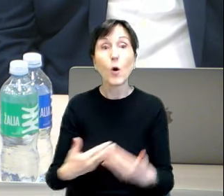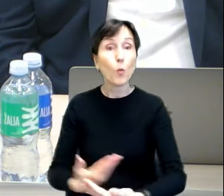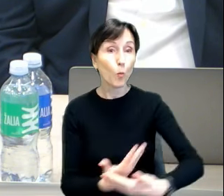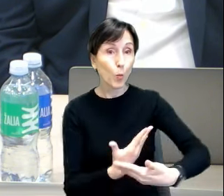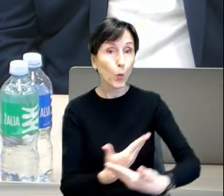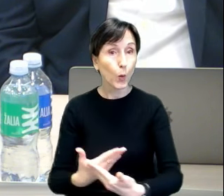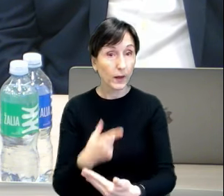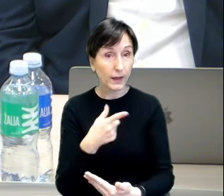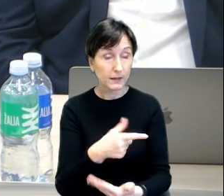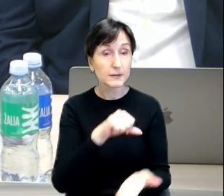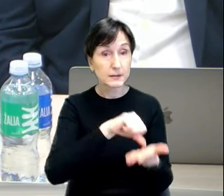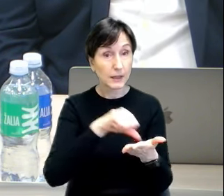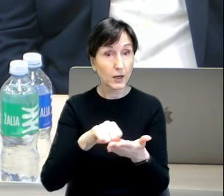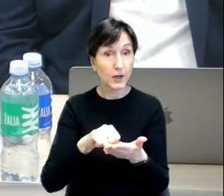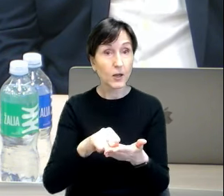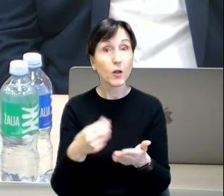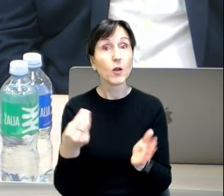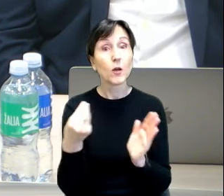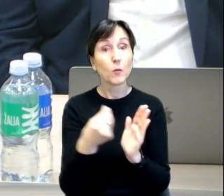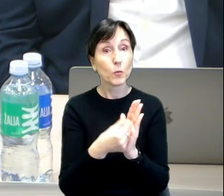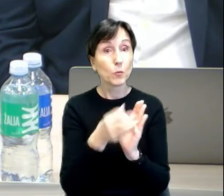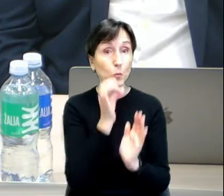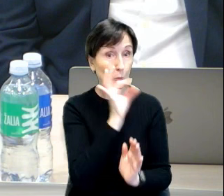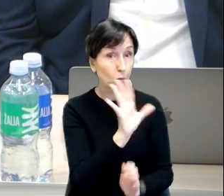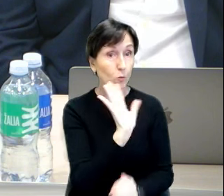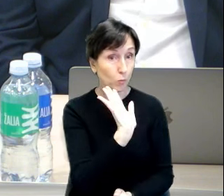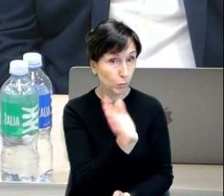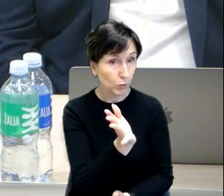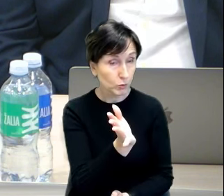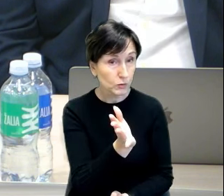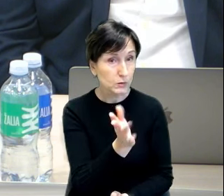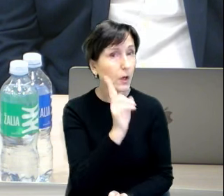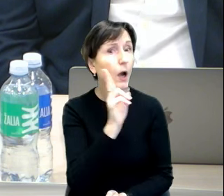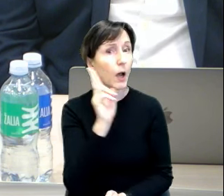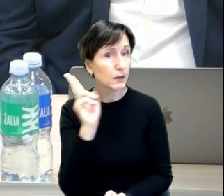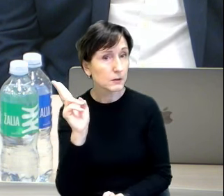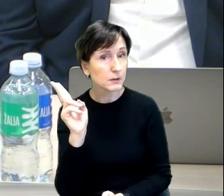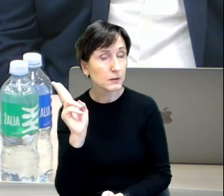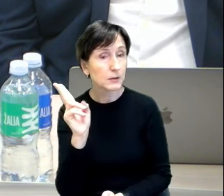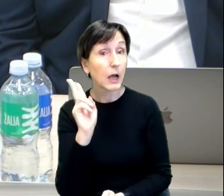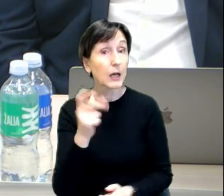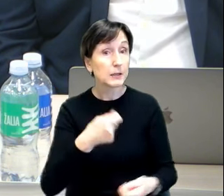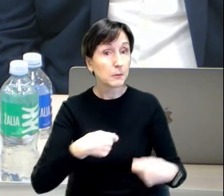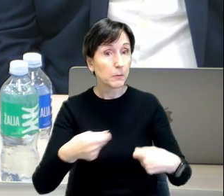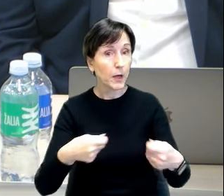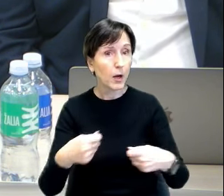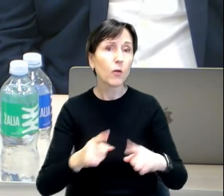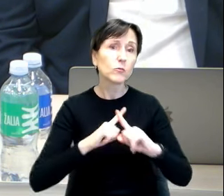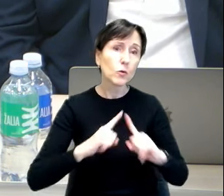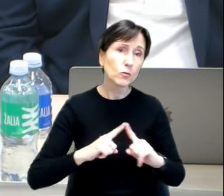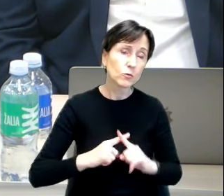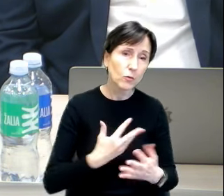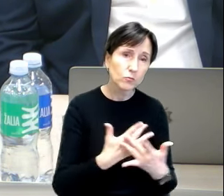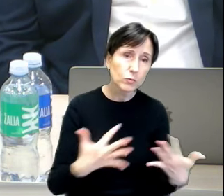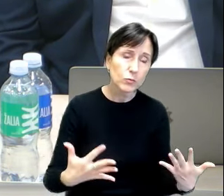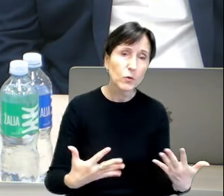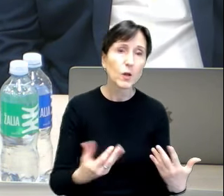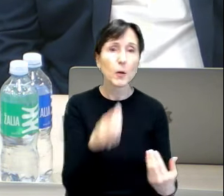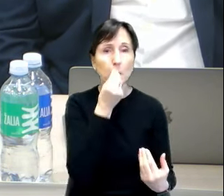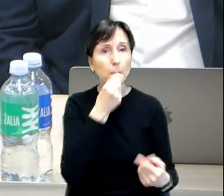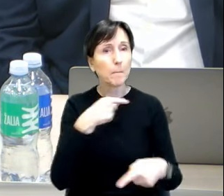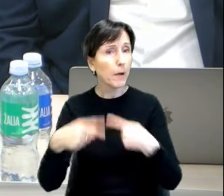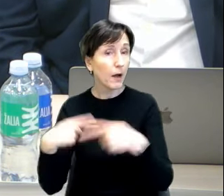rinkliavos bus atleisti tik tie kurie bus prekiaujantys tautodaile kulinariniu paveldu